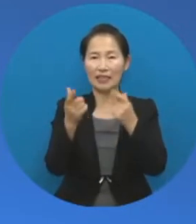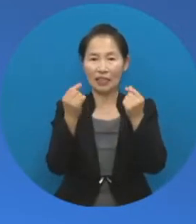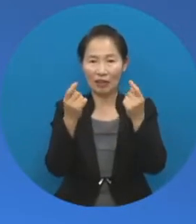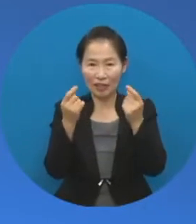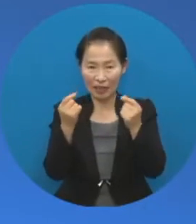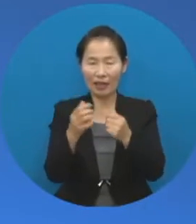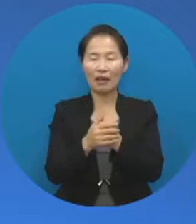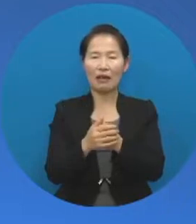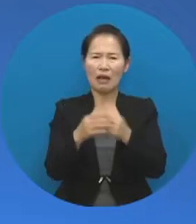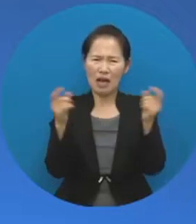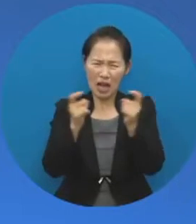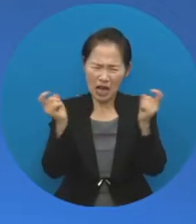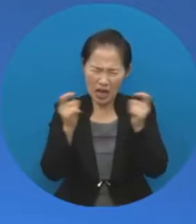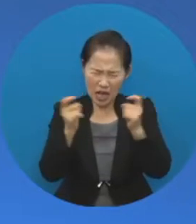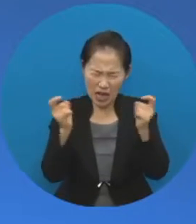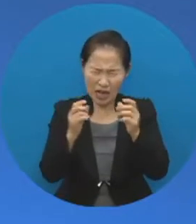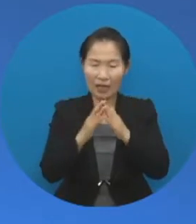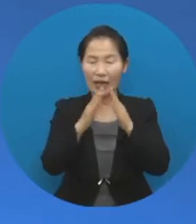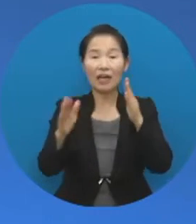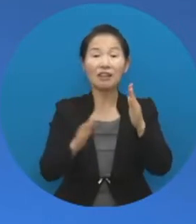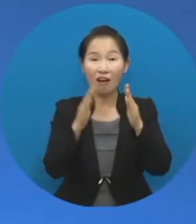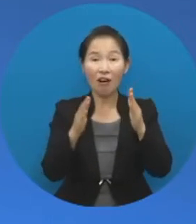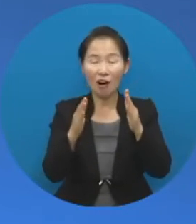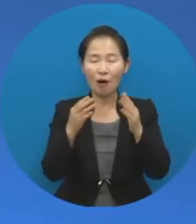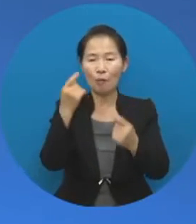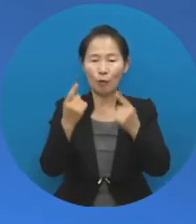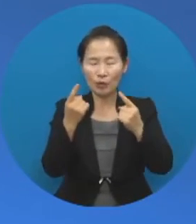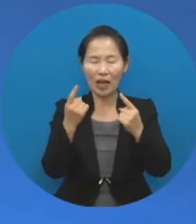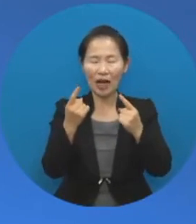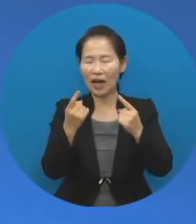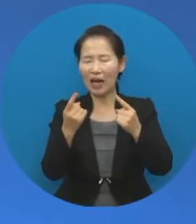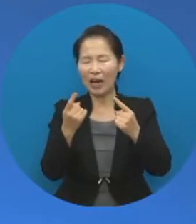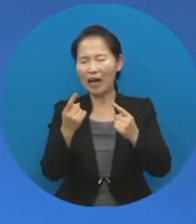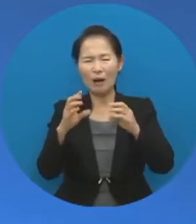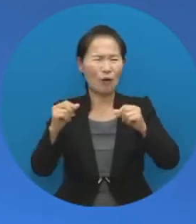여자와 함께 사느니 광야에서 혼자 사는 게 낫다고